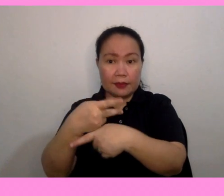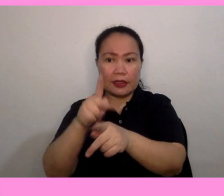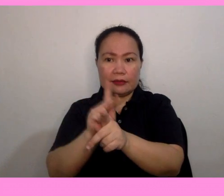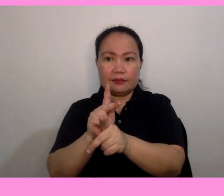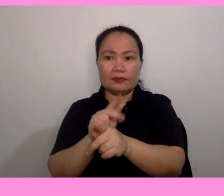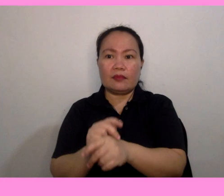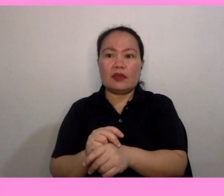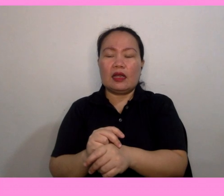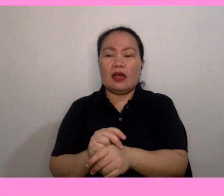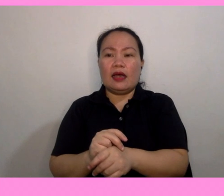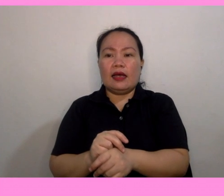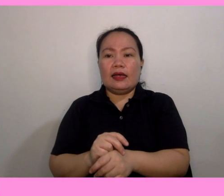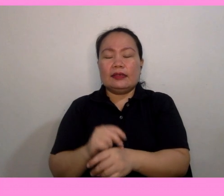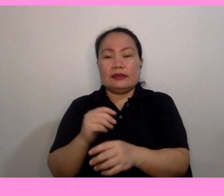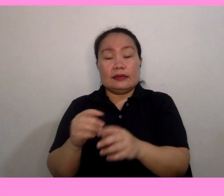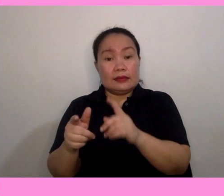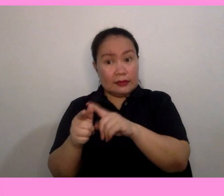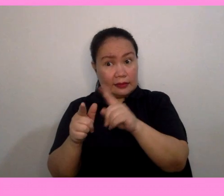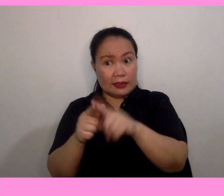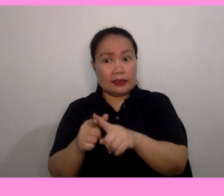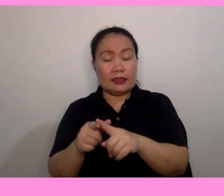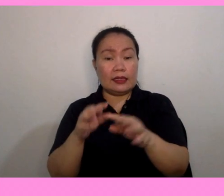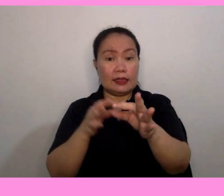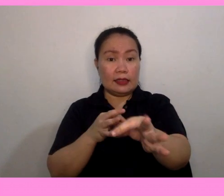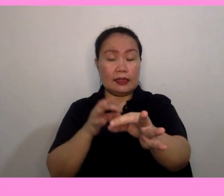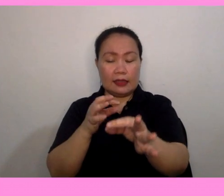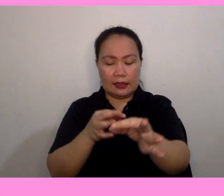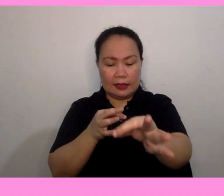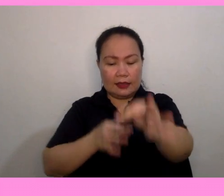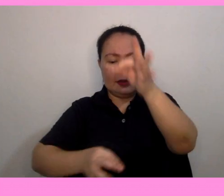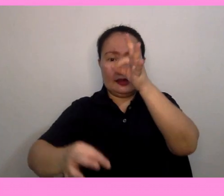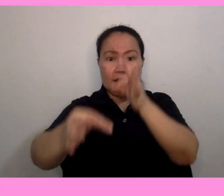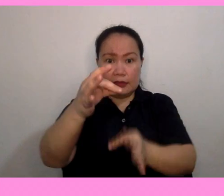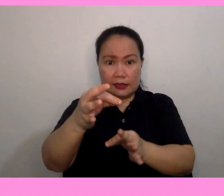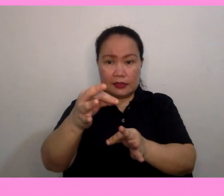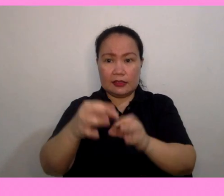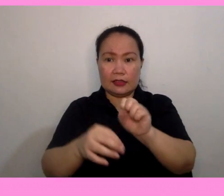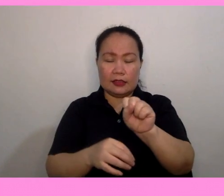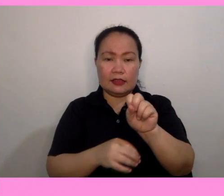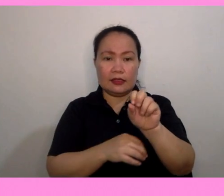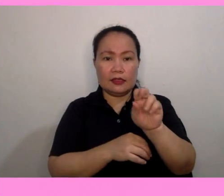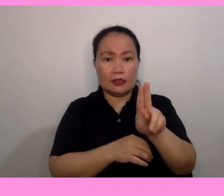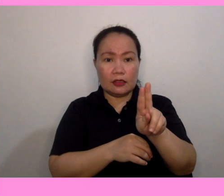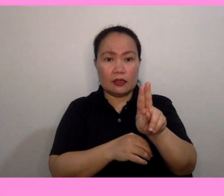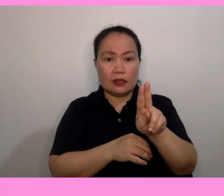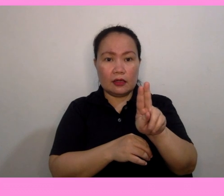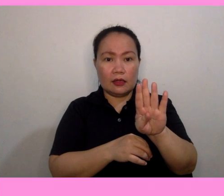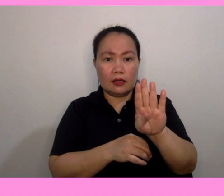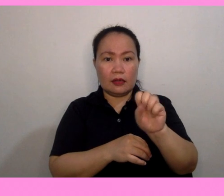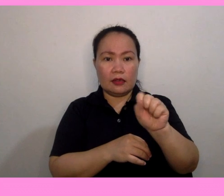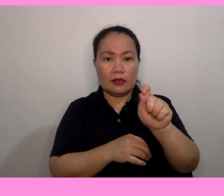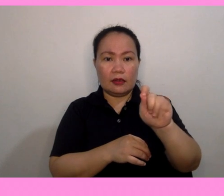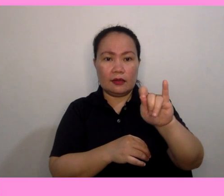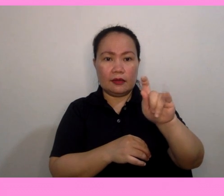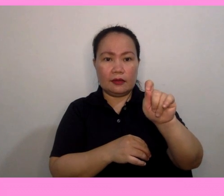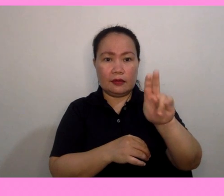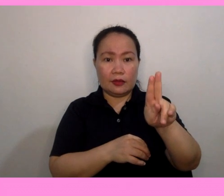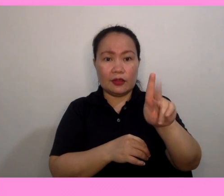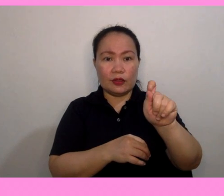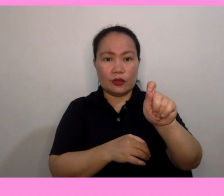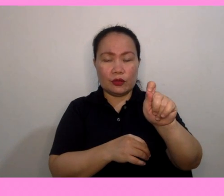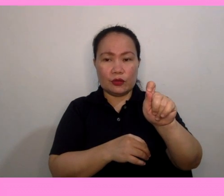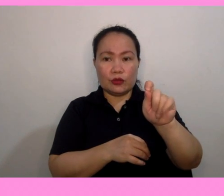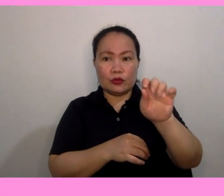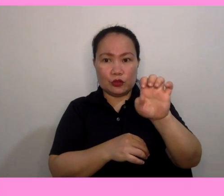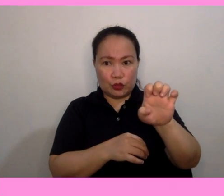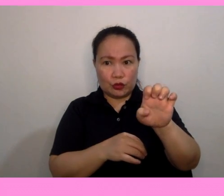Samantala, ang pamalit o substitute ay mga produktong maaaring magkaroon ng alternatibo. Ang tubig o juice ay